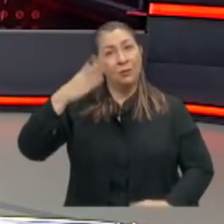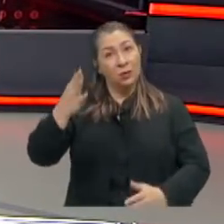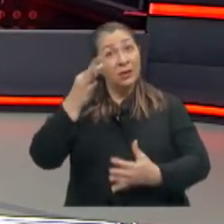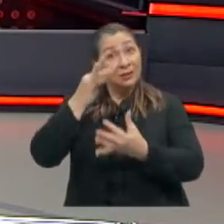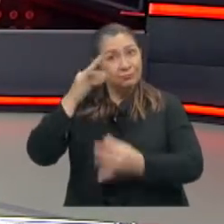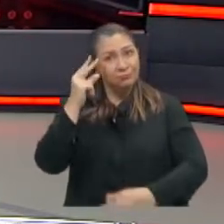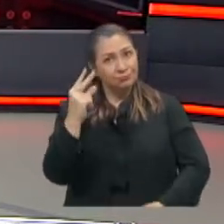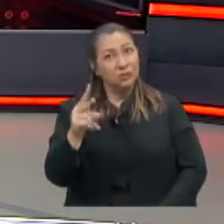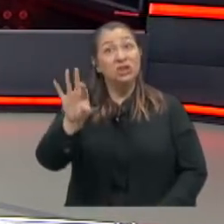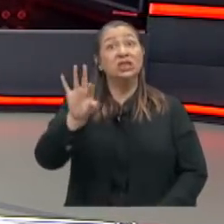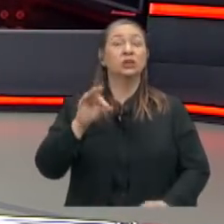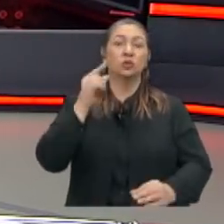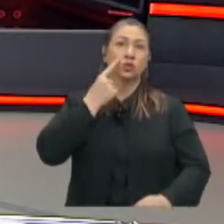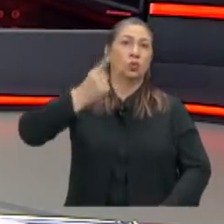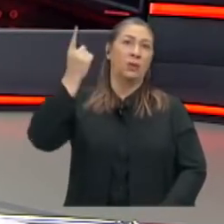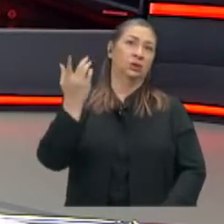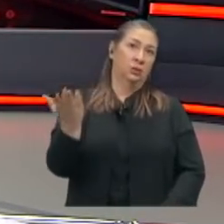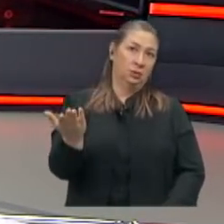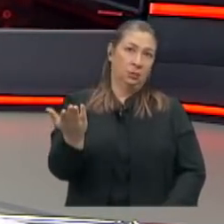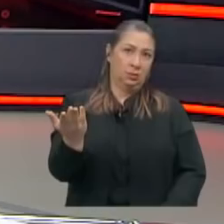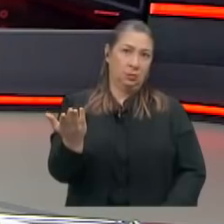bizzat seçilmiş Cumhurbaşkanı olarak.